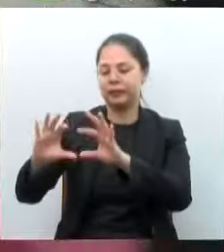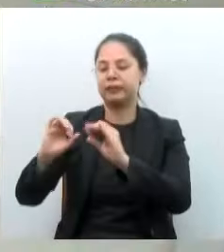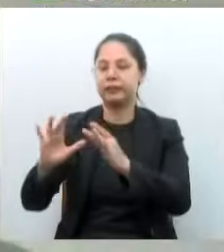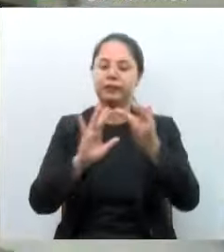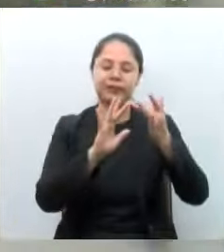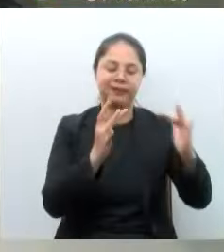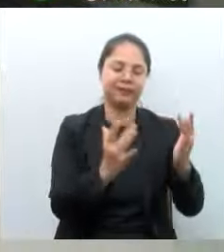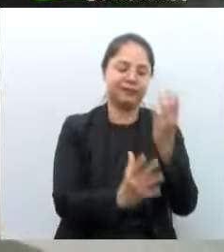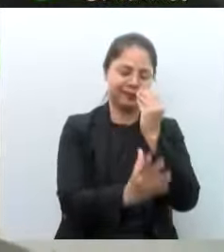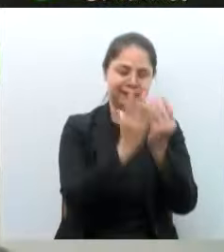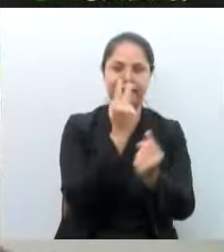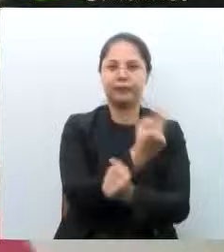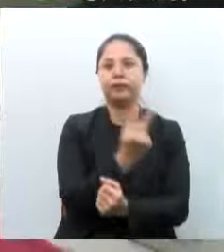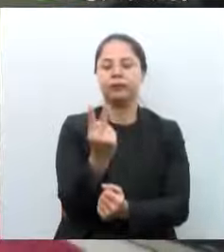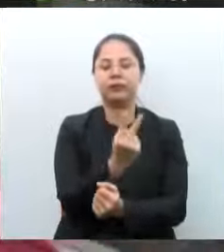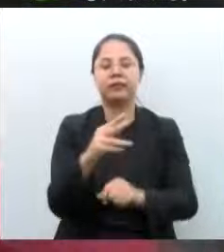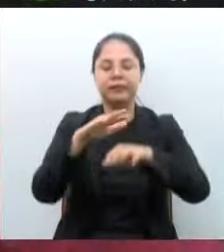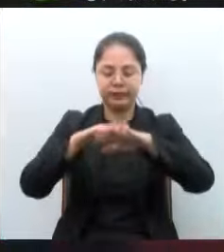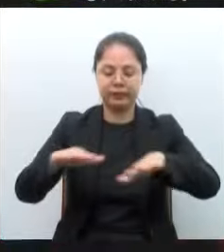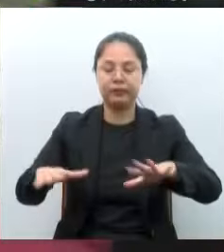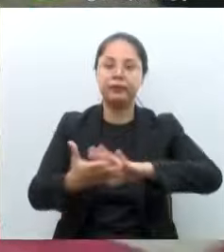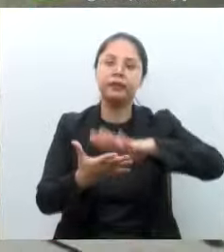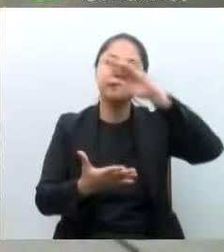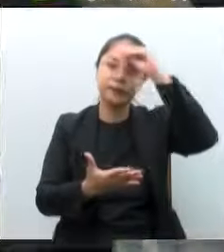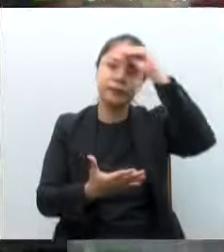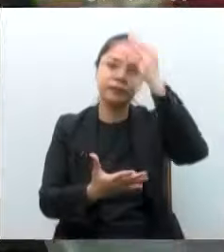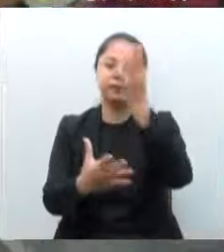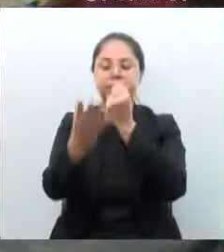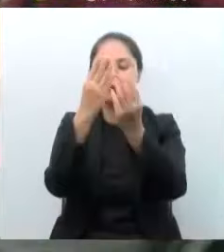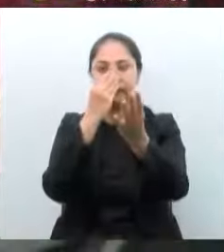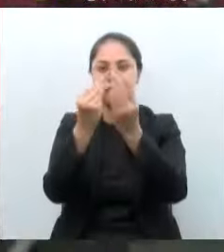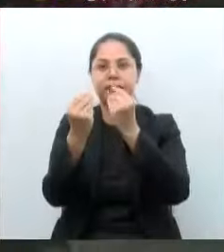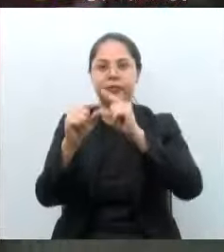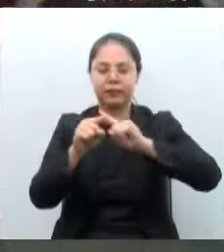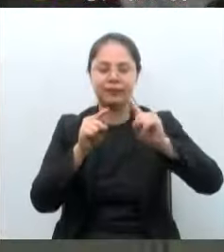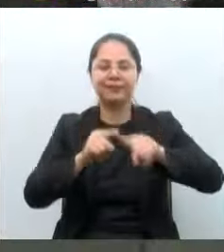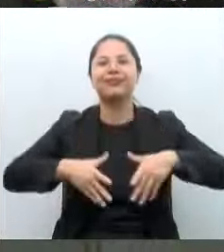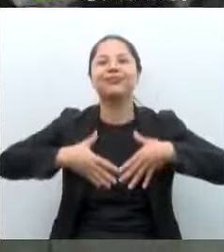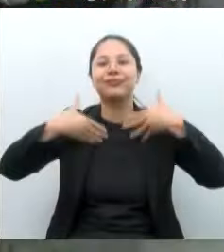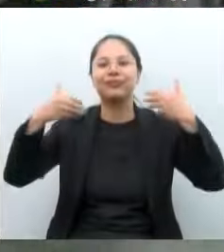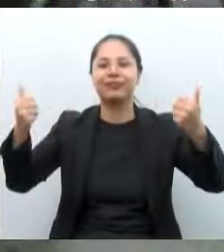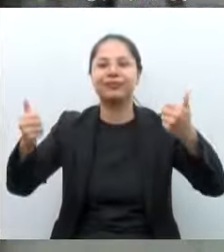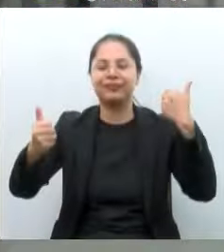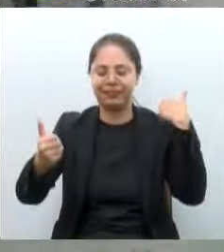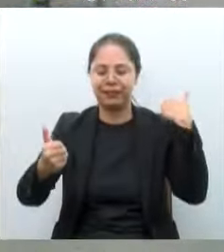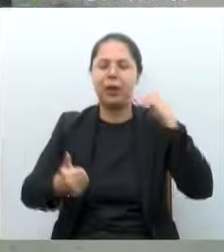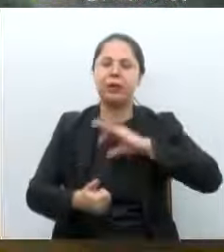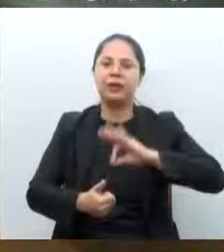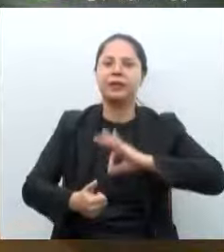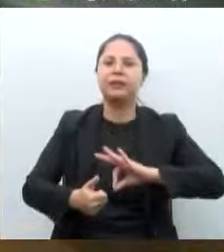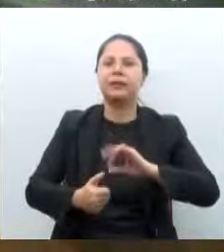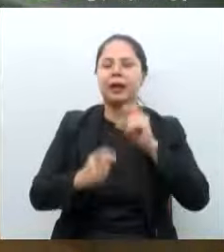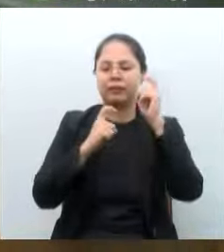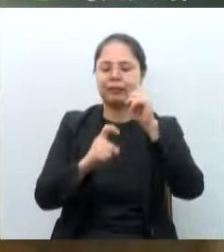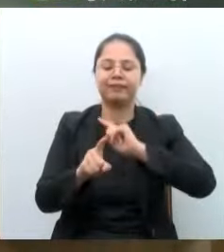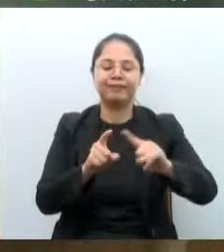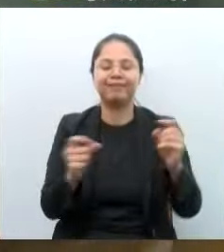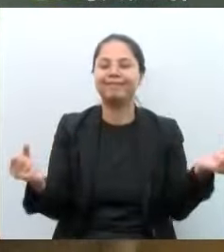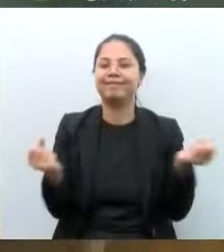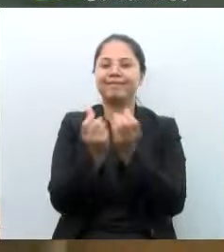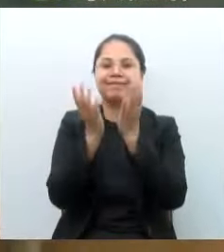นไลน์ด้วยหวังว่านักเรียนจะได้เรียนรู้อย่างมีความสุขรู้สึกปลอดภัยในทุกสถานการ